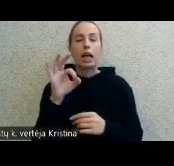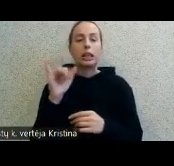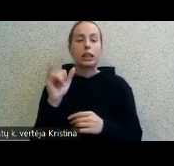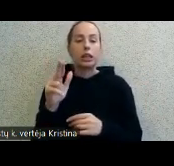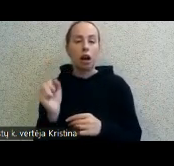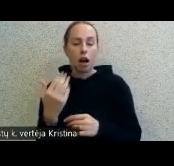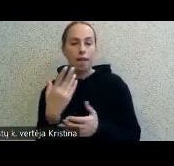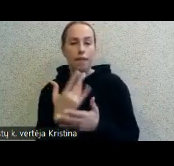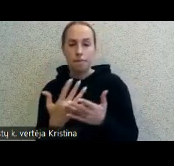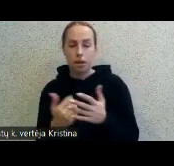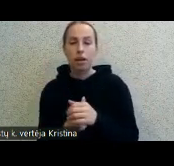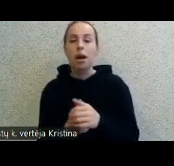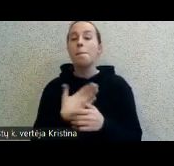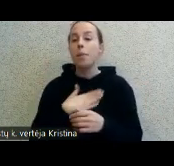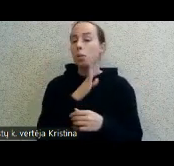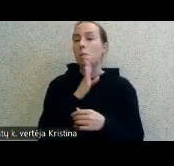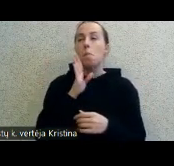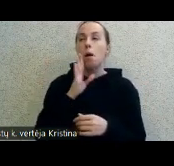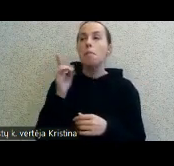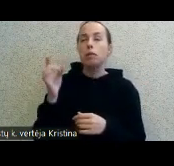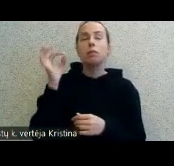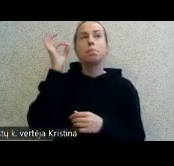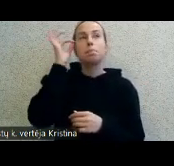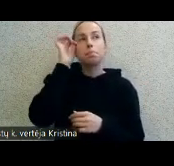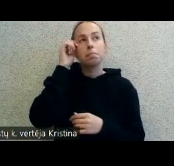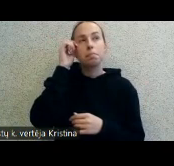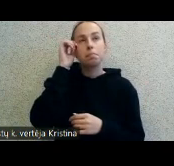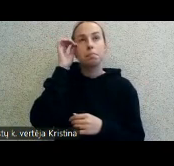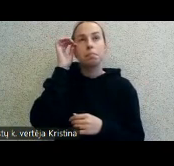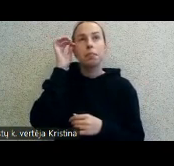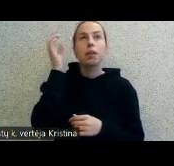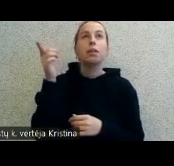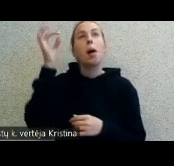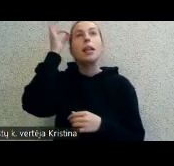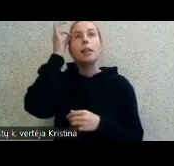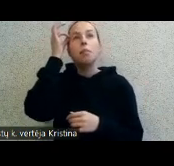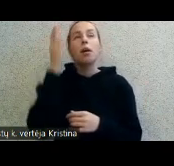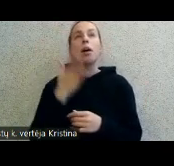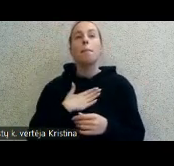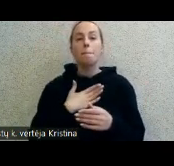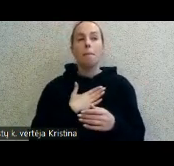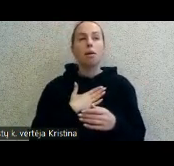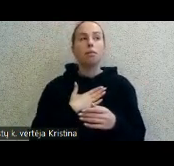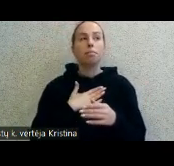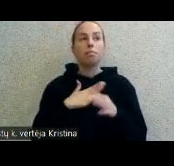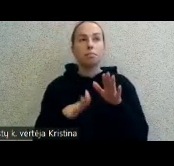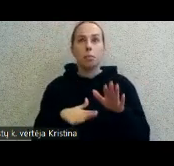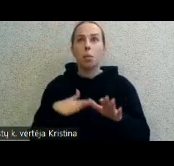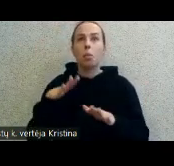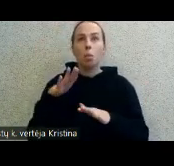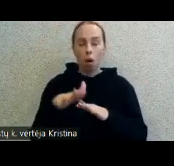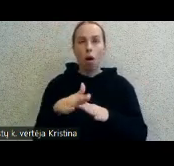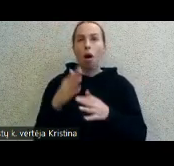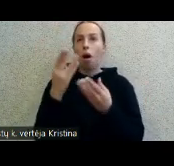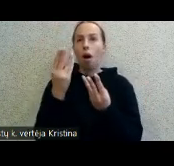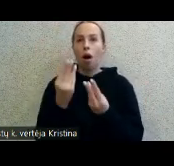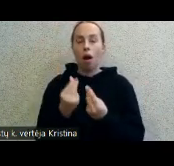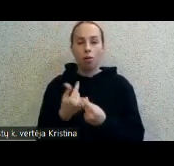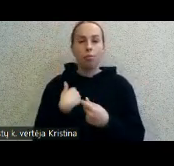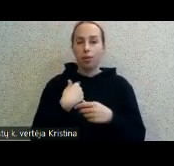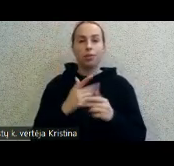Ir mano mama vis prisimena, kaip mane šitas šuolis pakerėjo. Ir aš pradėjau